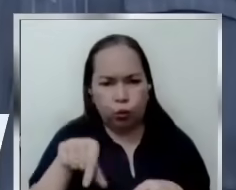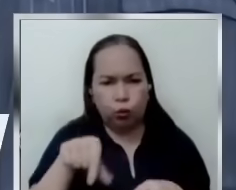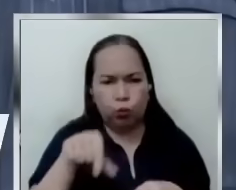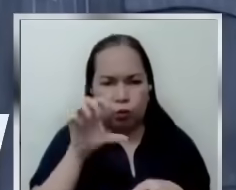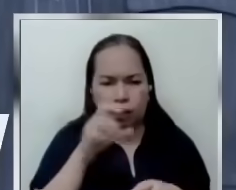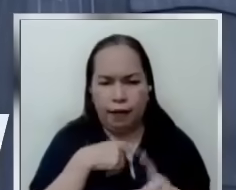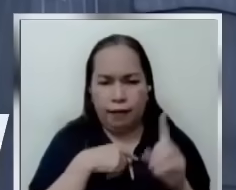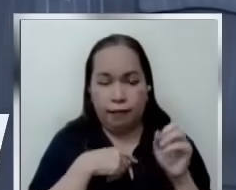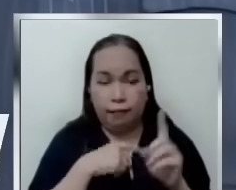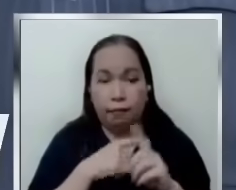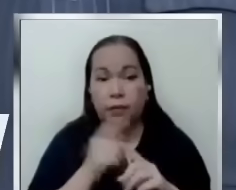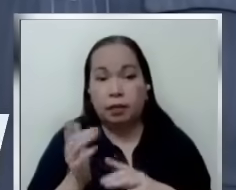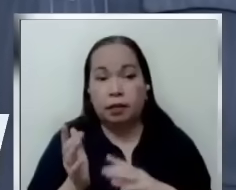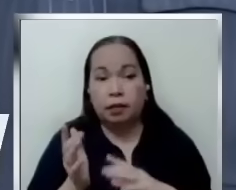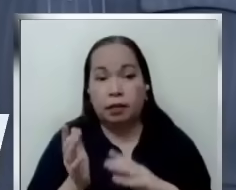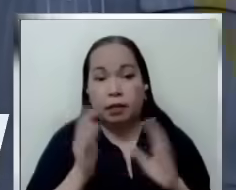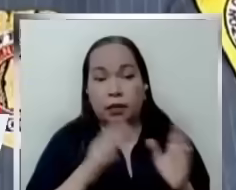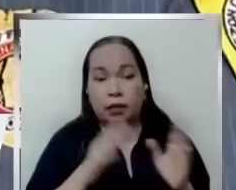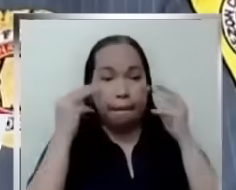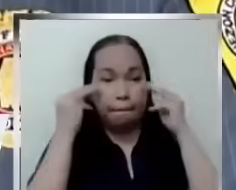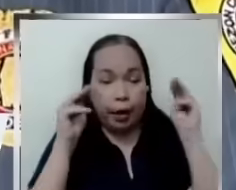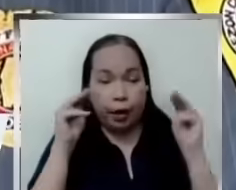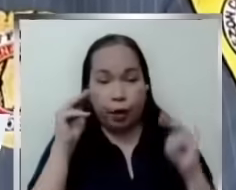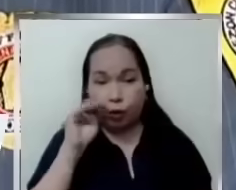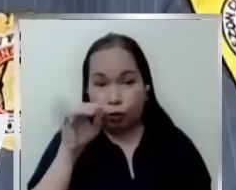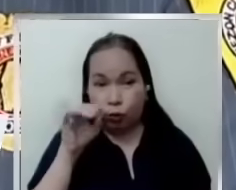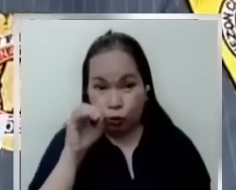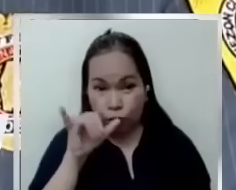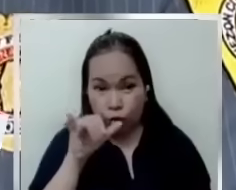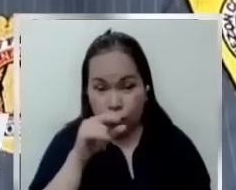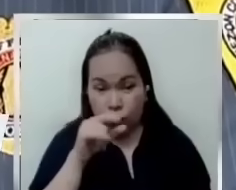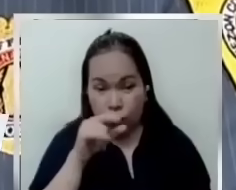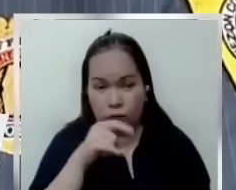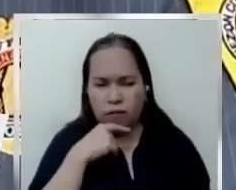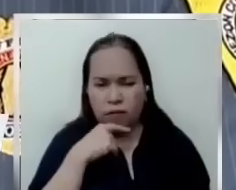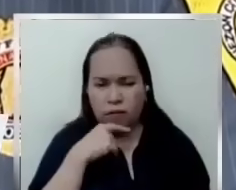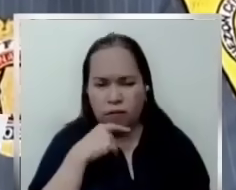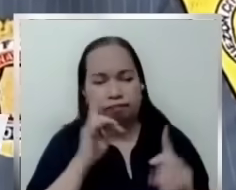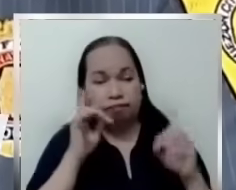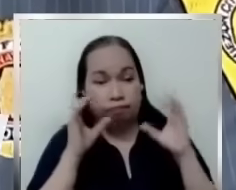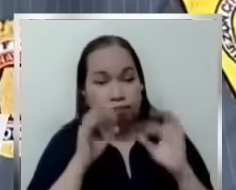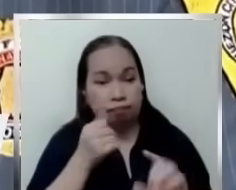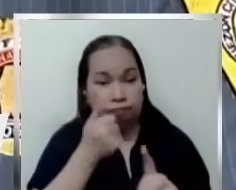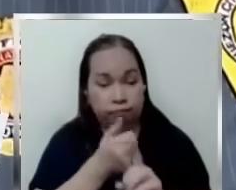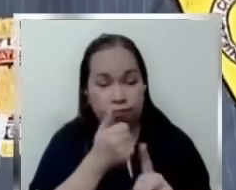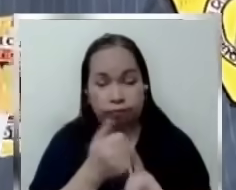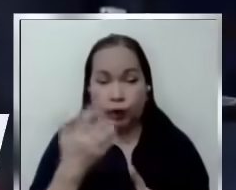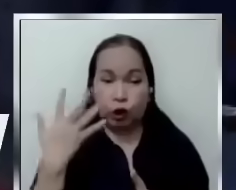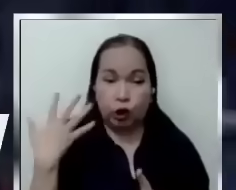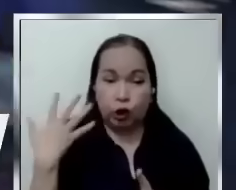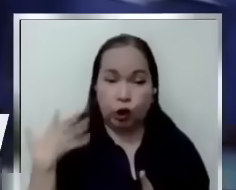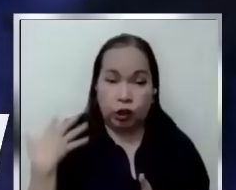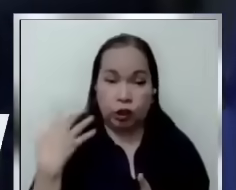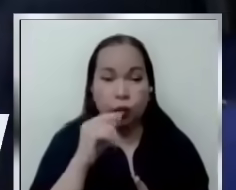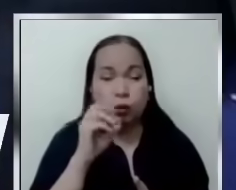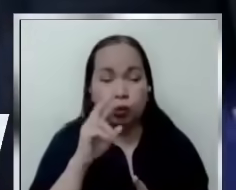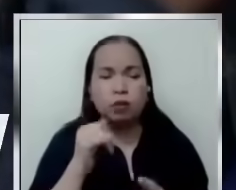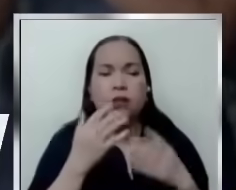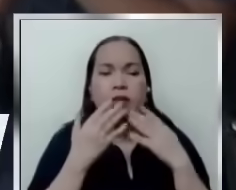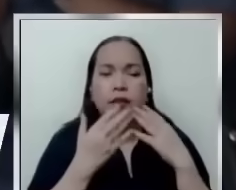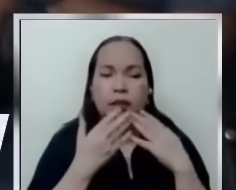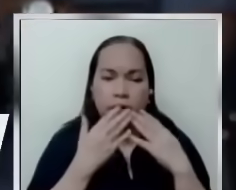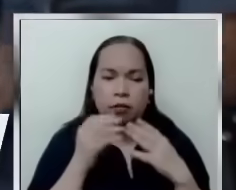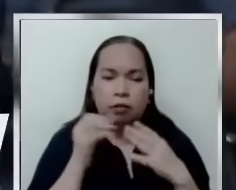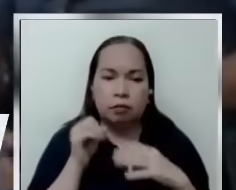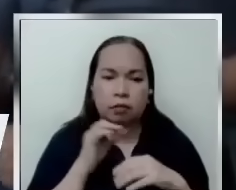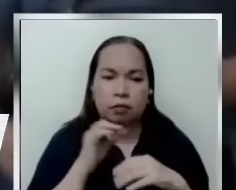pahayag, sinabi ni Quezon City Mayor Joy Belmonte na nirerespeto niya ang desisyon ni Torre at nagpasalamat sa kanya. Sabi ni Belmonte, sa mga